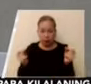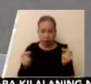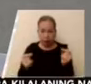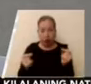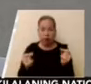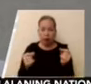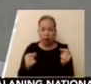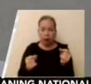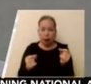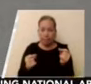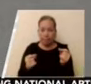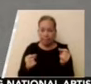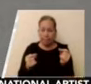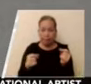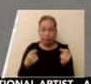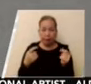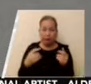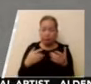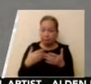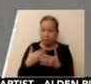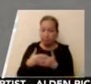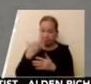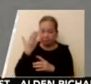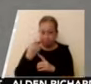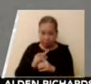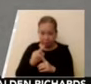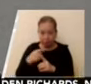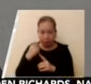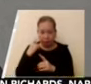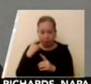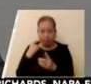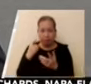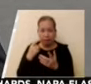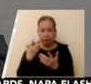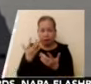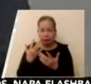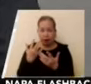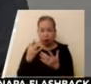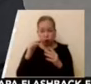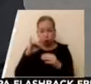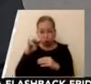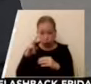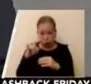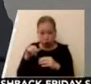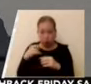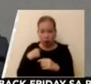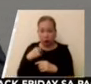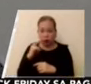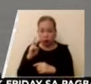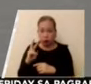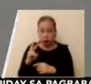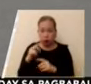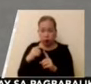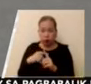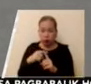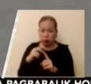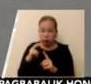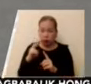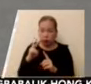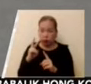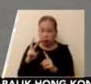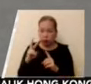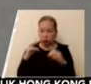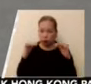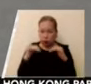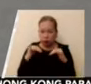In the next month, the 8th of July, we will have the 2+2 meetings. And that time, and